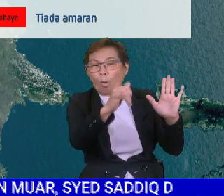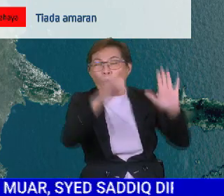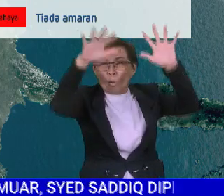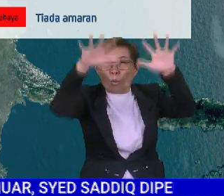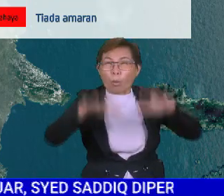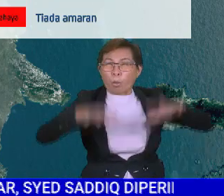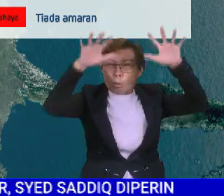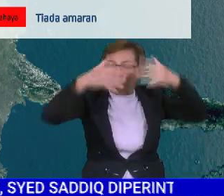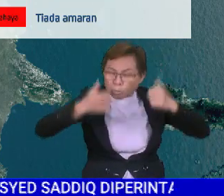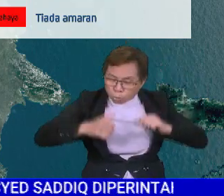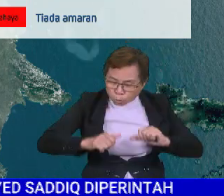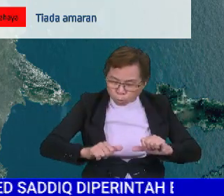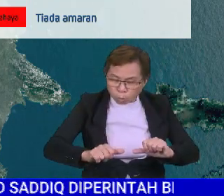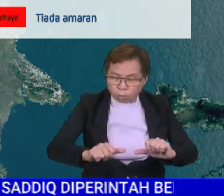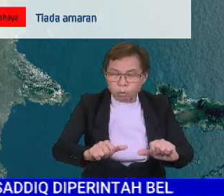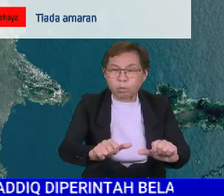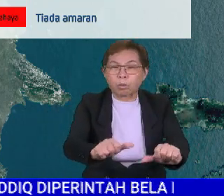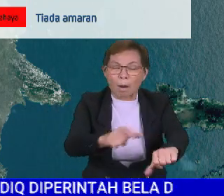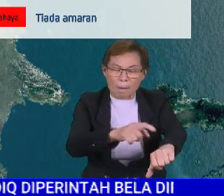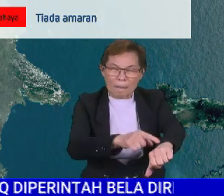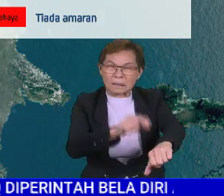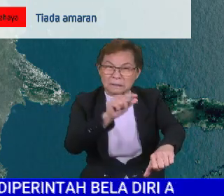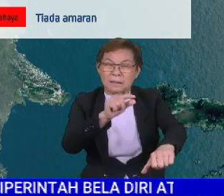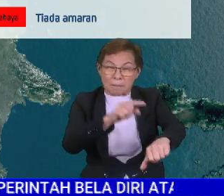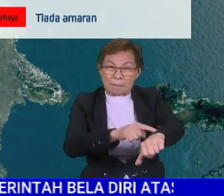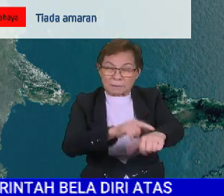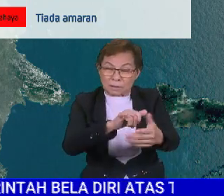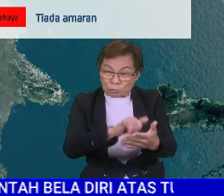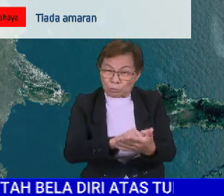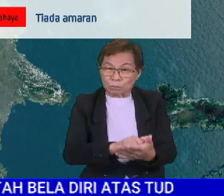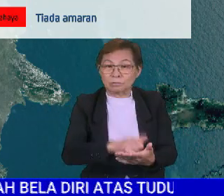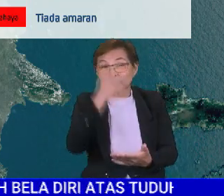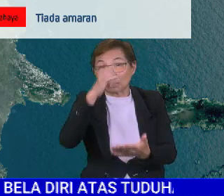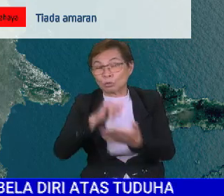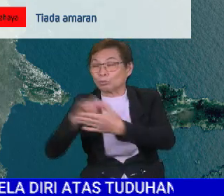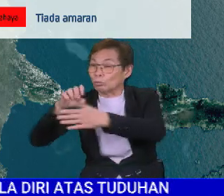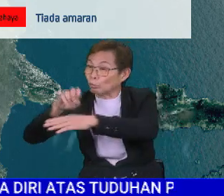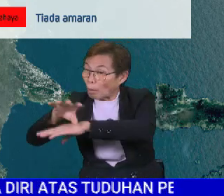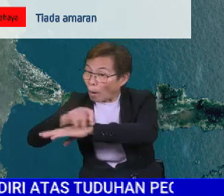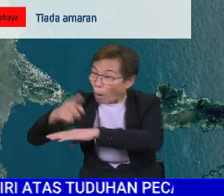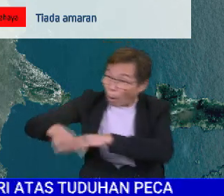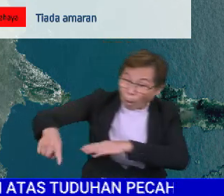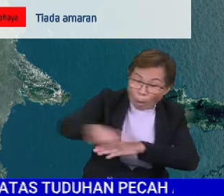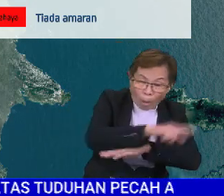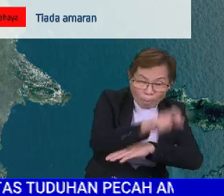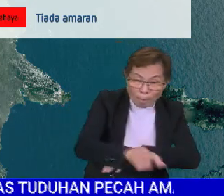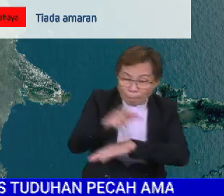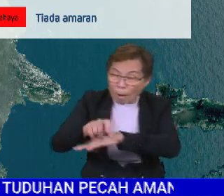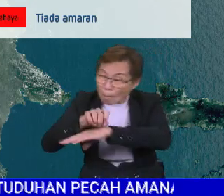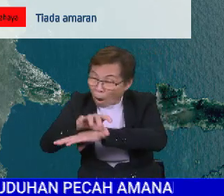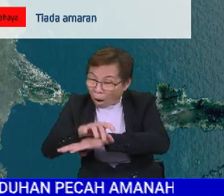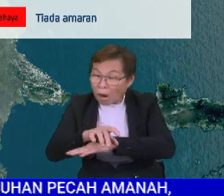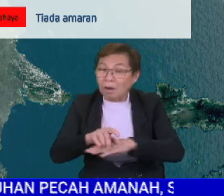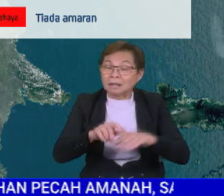lebat yang bertusan dijangka berlaku dalam tempoh tersebut. Oleh yang demikian, dinasihatkan kepada penduduk di kawasan